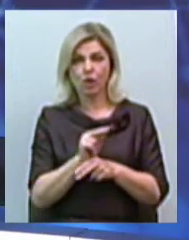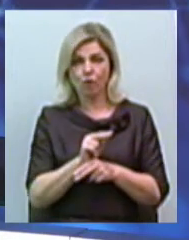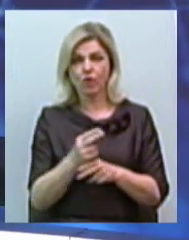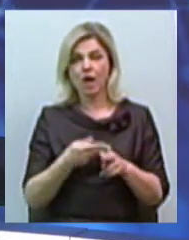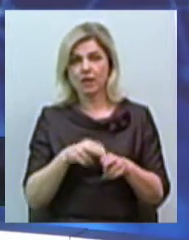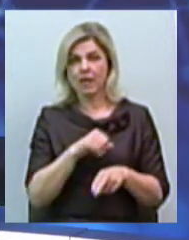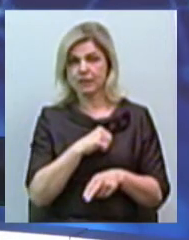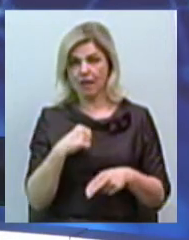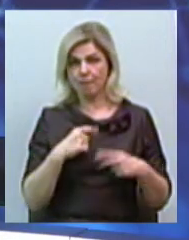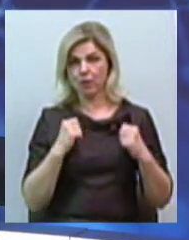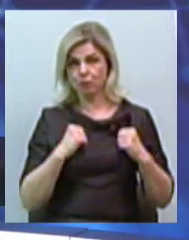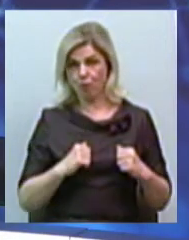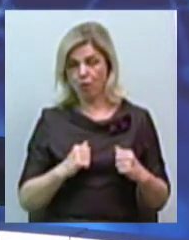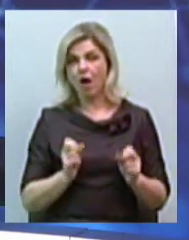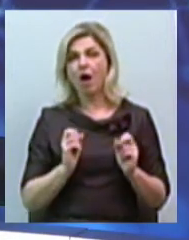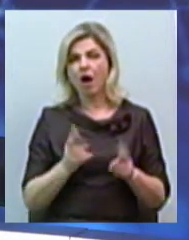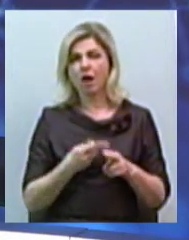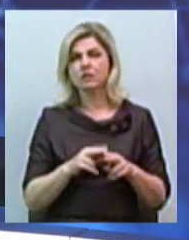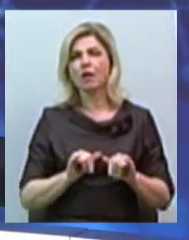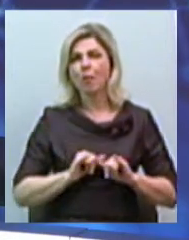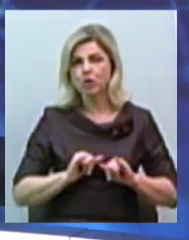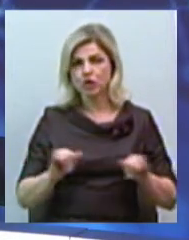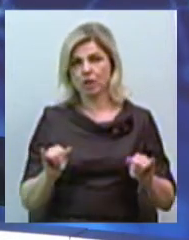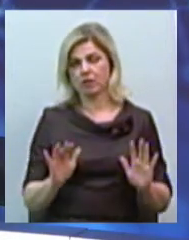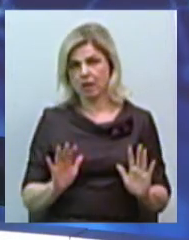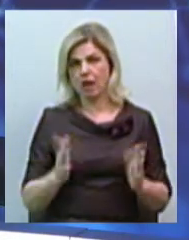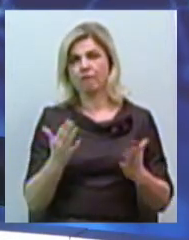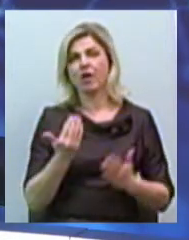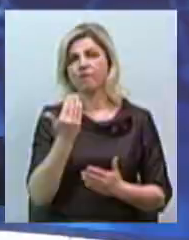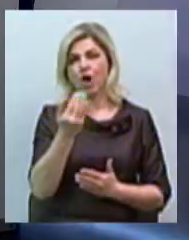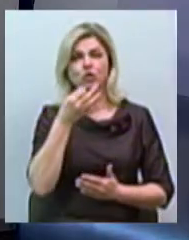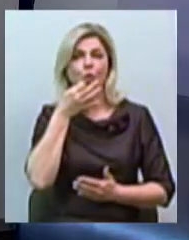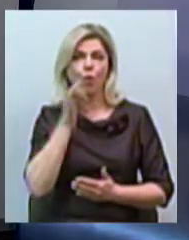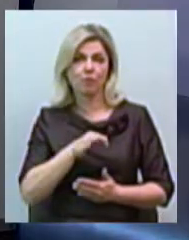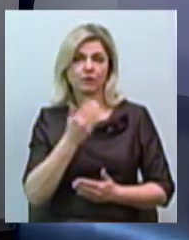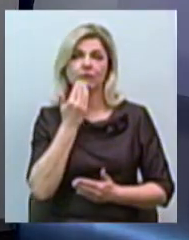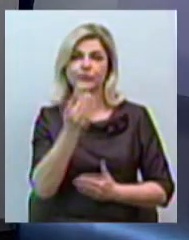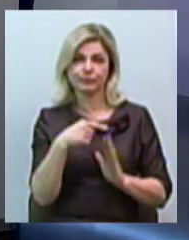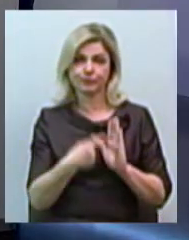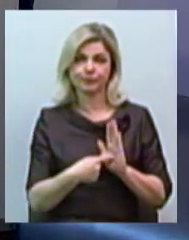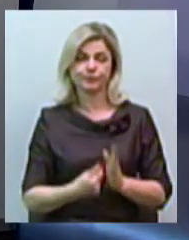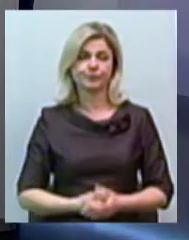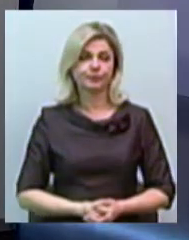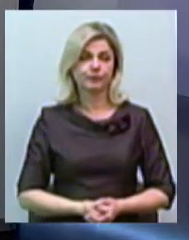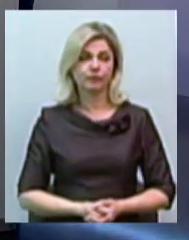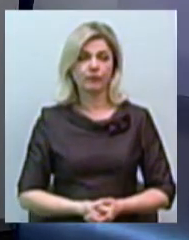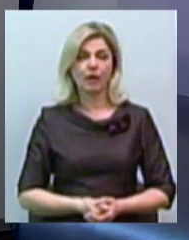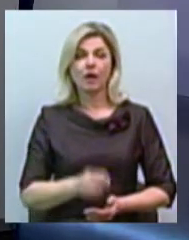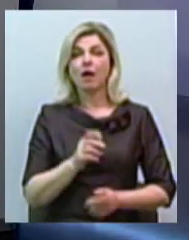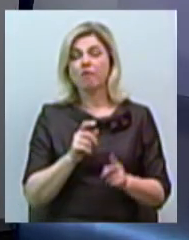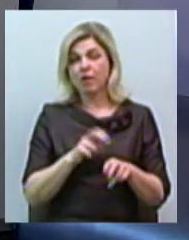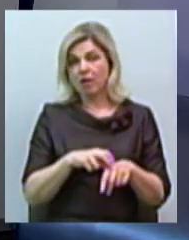самозаспокоєння, наскільки це поширене явище за вашим досвідом? За моїм досвідом, навіть моїм власним доктором,